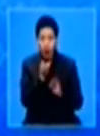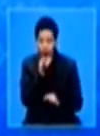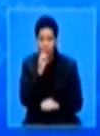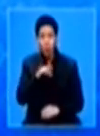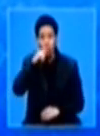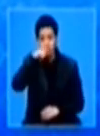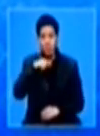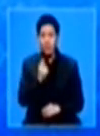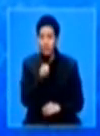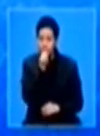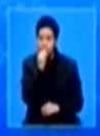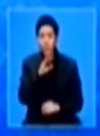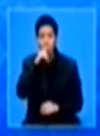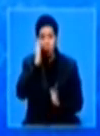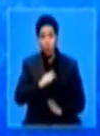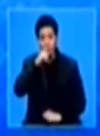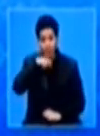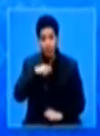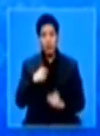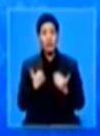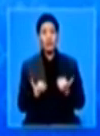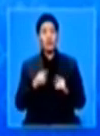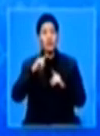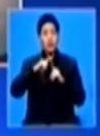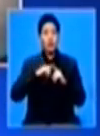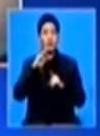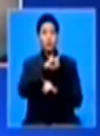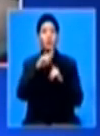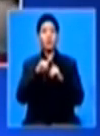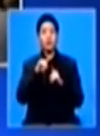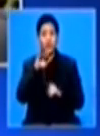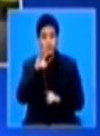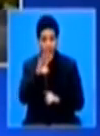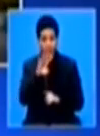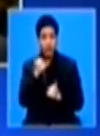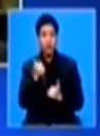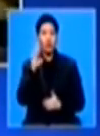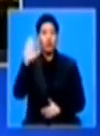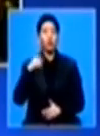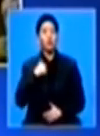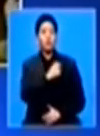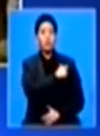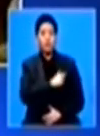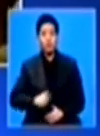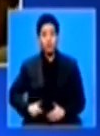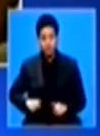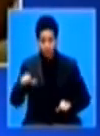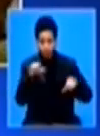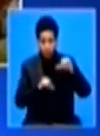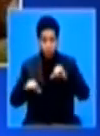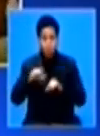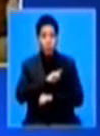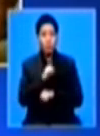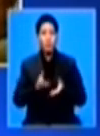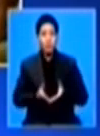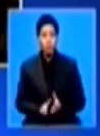ตามรอยเบื้องพระยุคลบาทเพื่อสานต่อพระราชภารกิจของพระบาทสมเด็จพระเจ้าอยู่หัวและสมเด็จพระนางเจ้าพระบรมรา